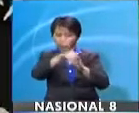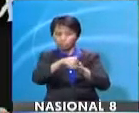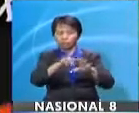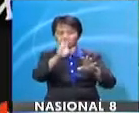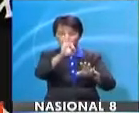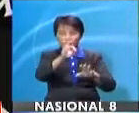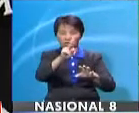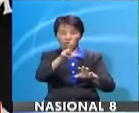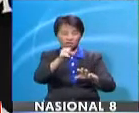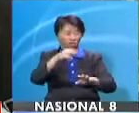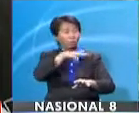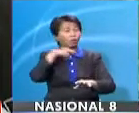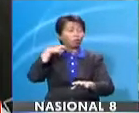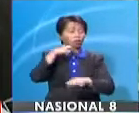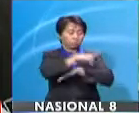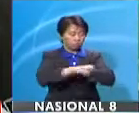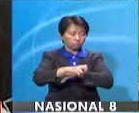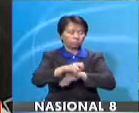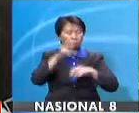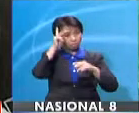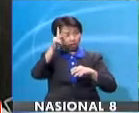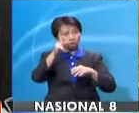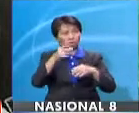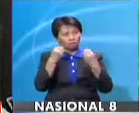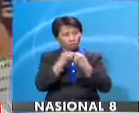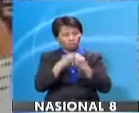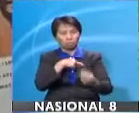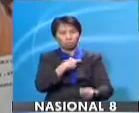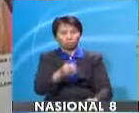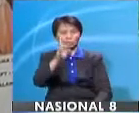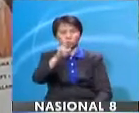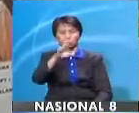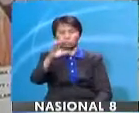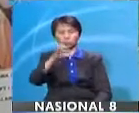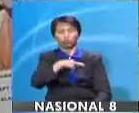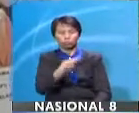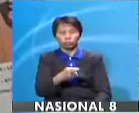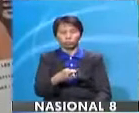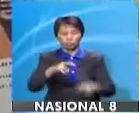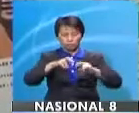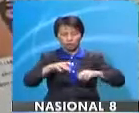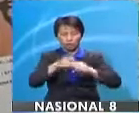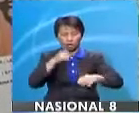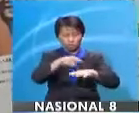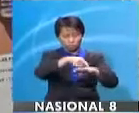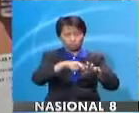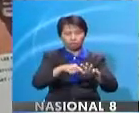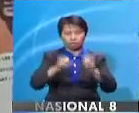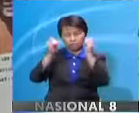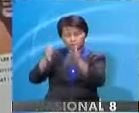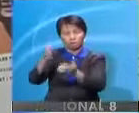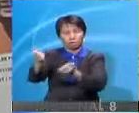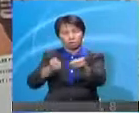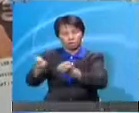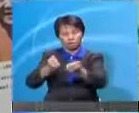9 kes samun di Kelantan dengan kerugian mencecah ratusan ribu ringgit. Siasatan awal mendapati mereka meninggalkan kenderaan yang